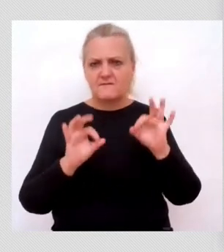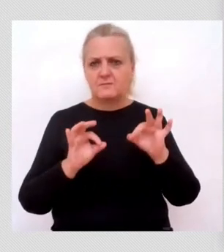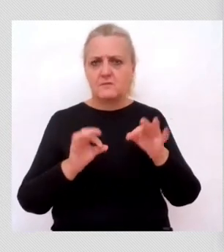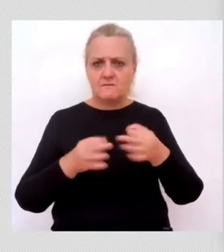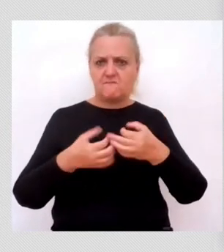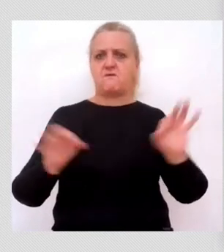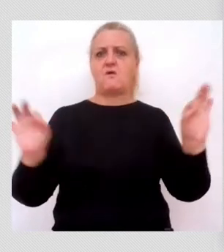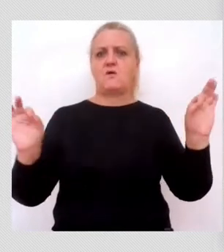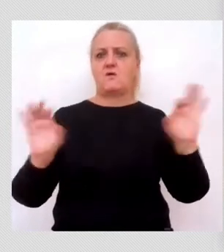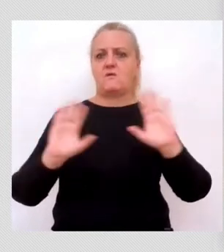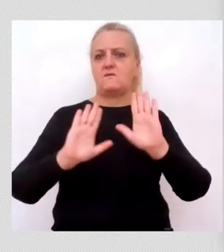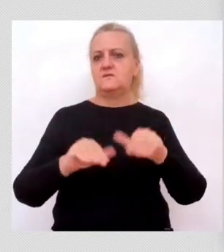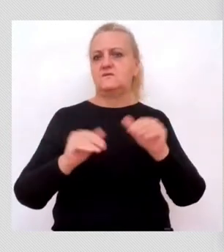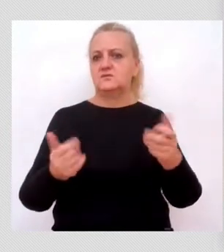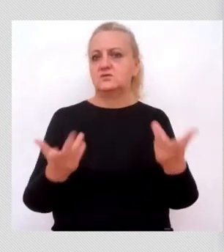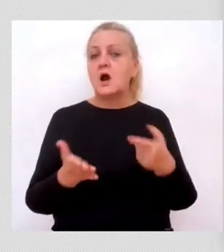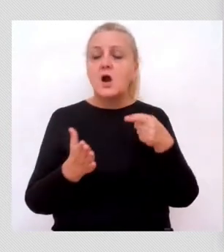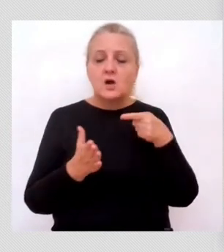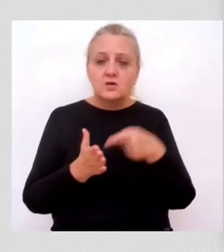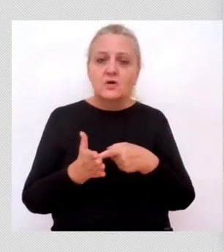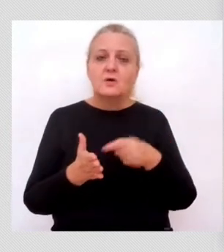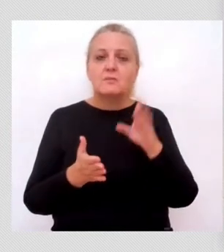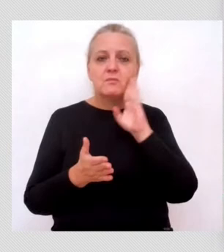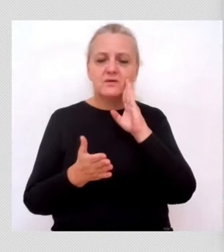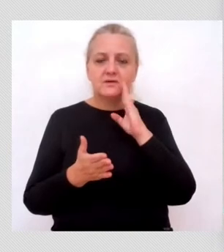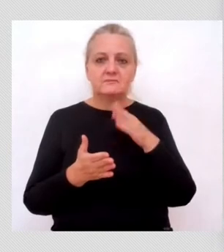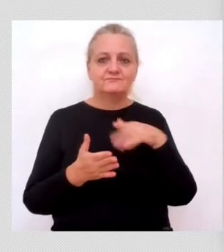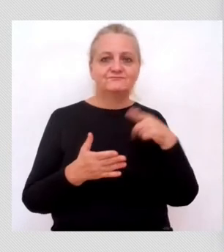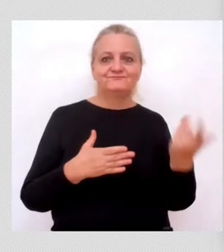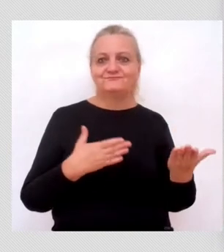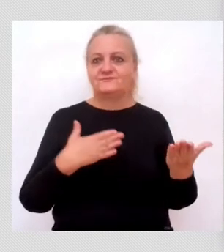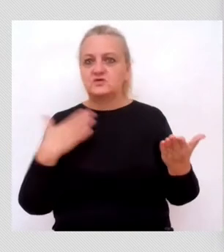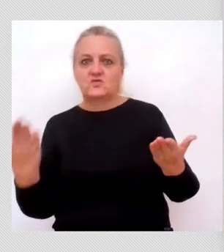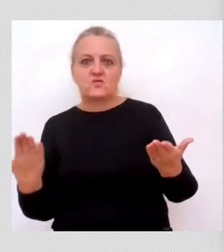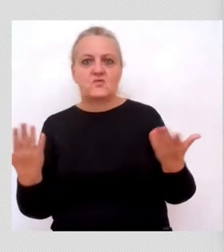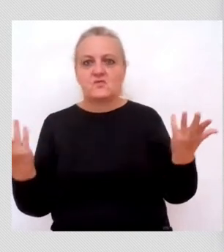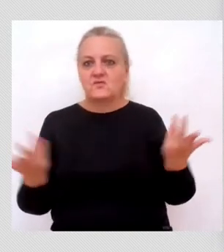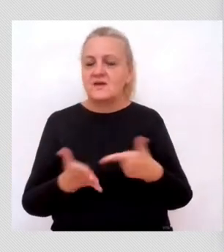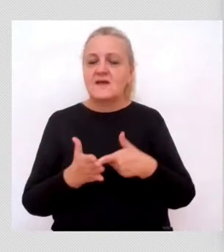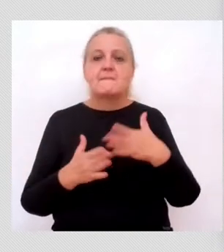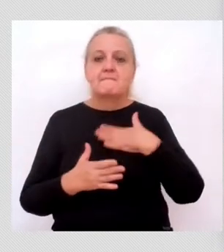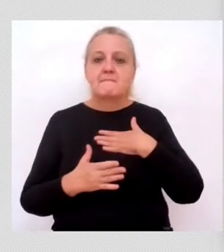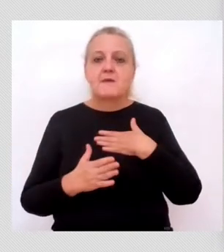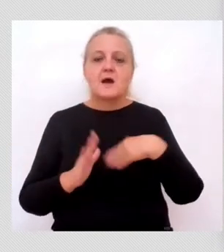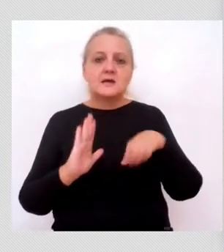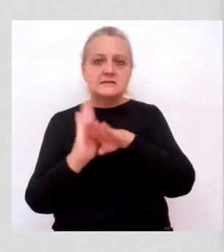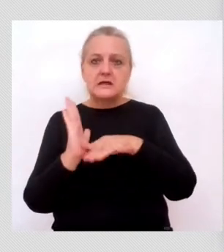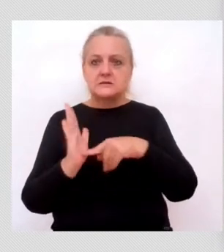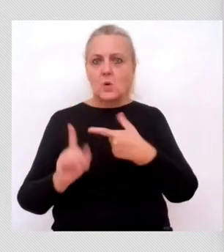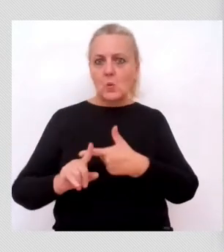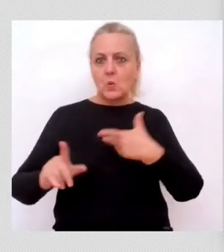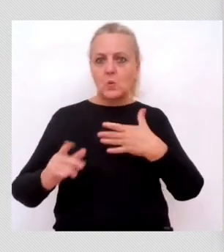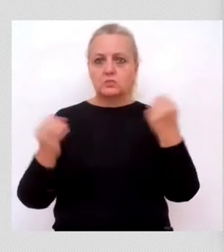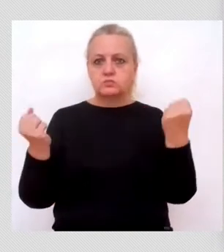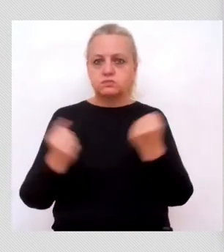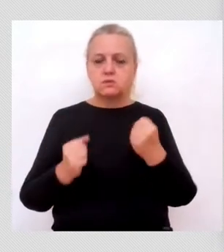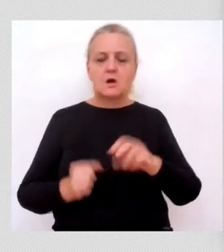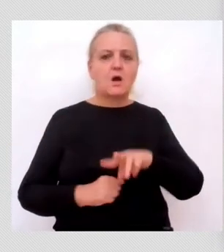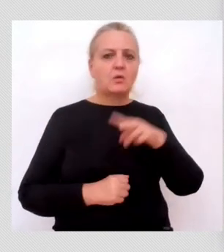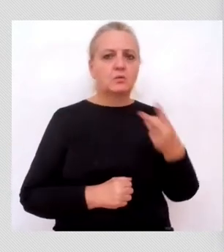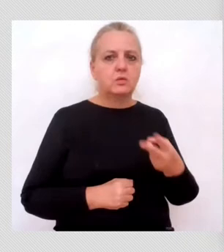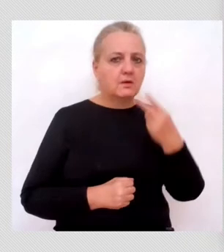tak? Czyli to są takie no, od ściany do ściany. Z jednej strony mamy regulacje bardzo rygorystyczne, z drugiej strony